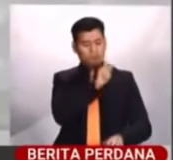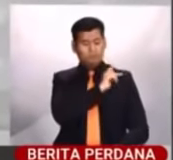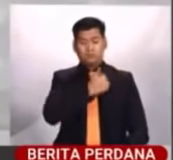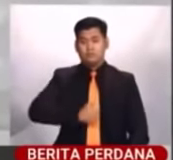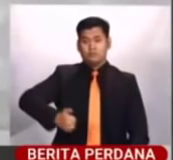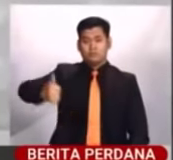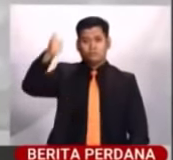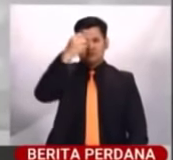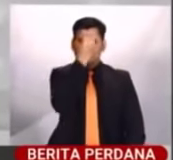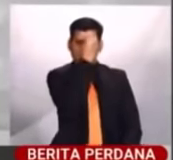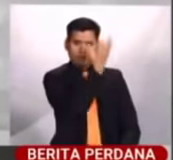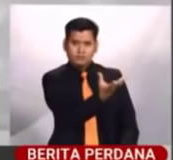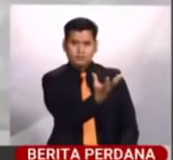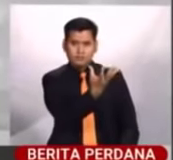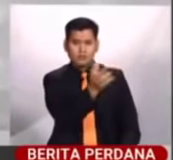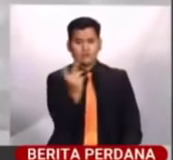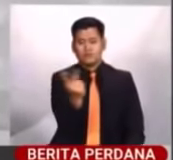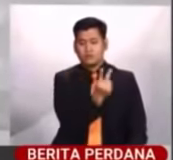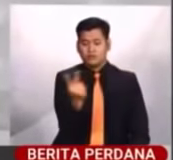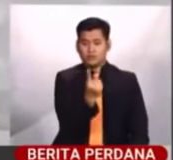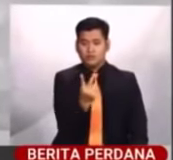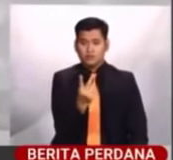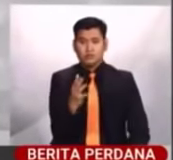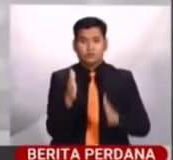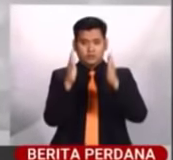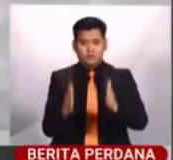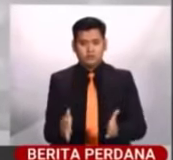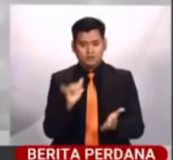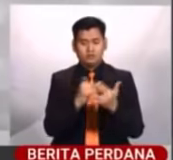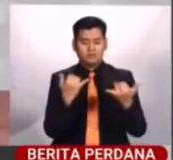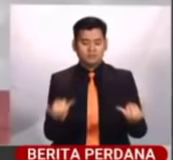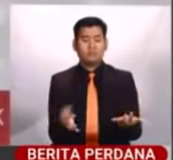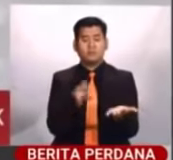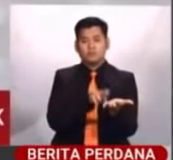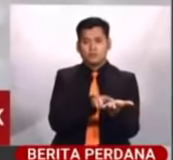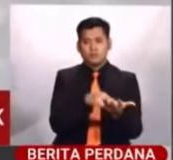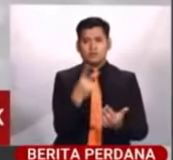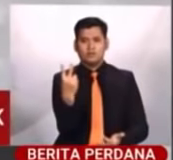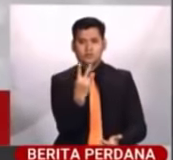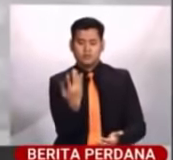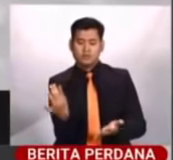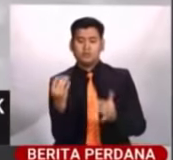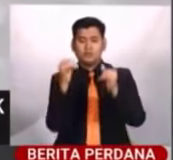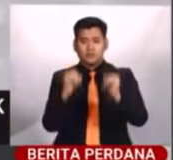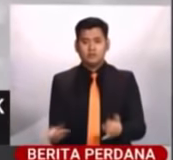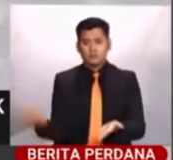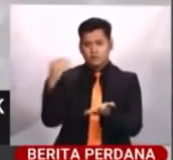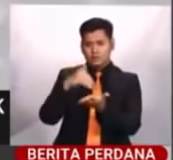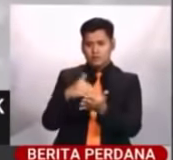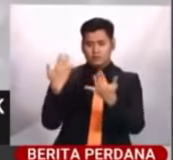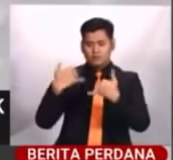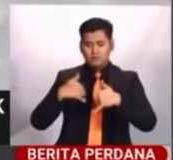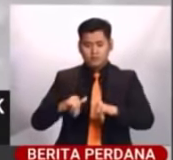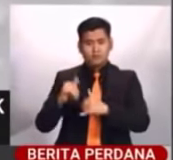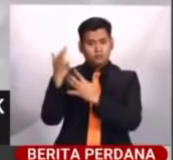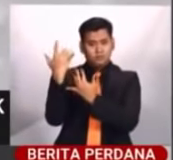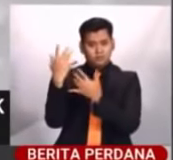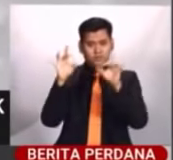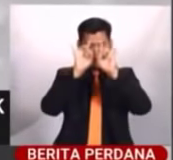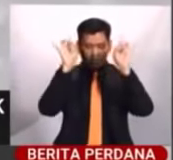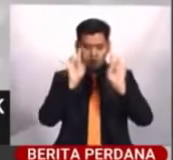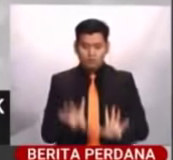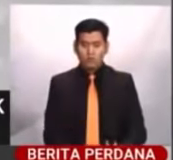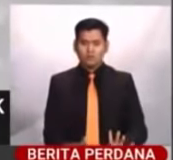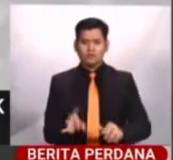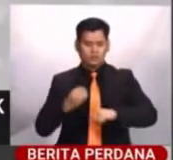Hisham Abdullah memaklumkan kedua-duanya sedang menerima rawatan. Manakala 2 individu lagi masih menunggu keputusan ujian